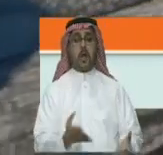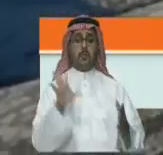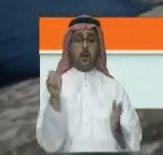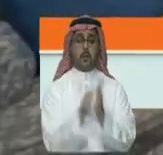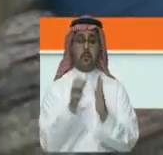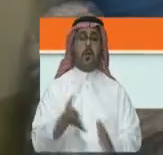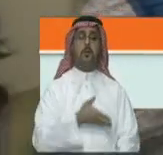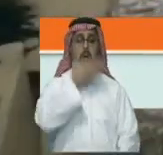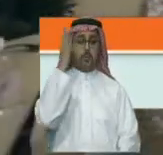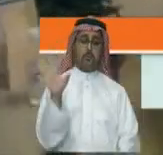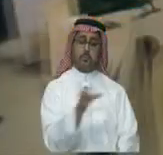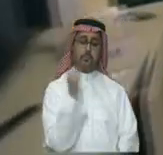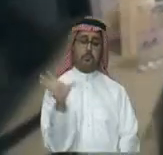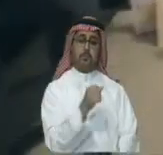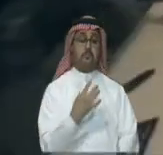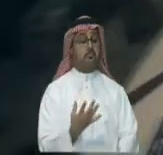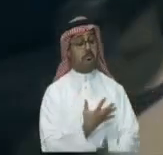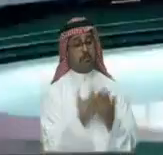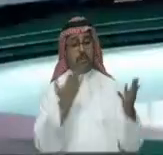في 3 أعوام.